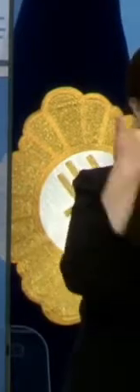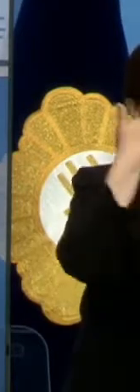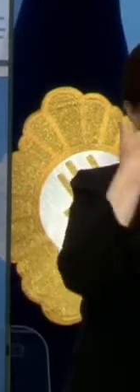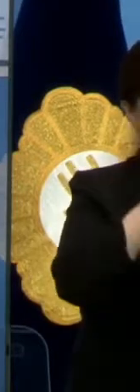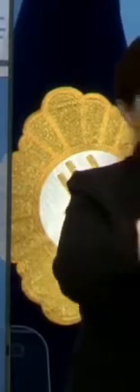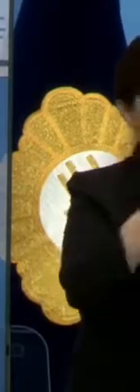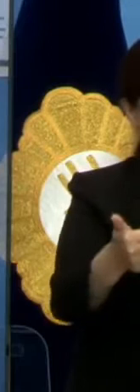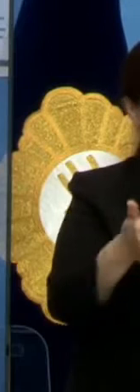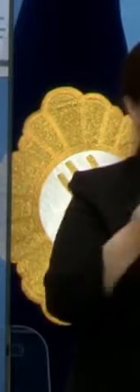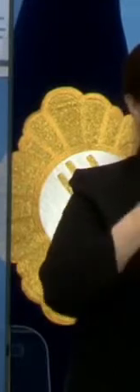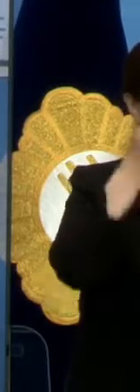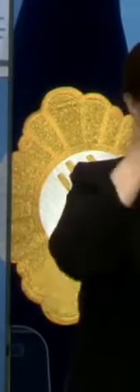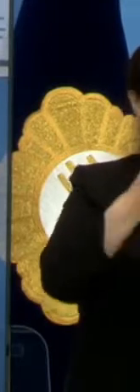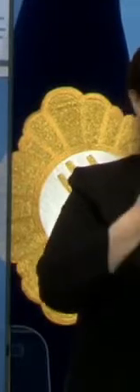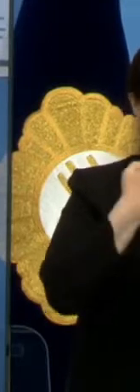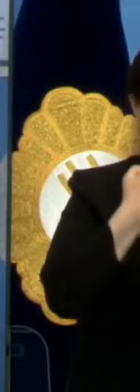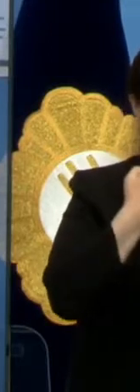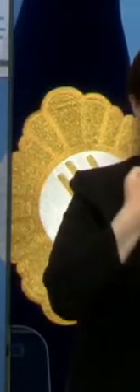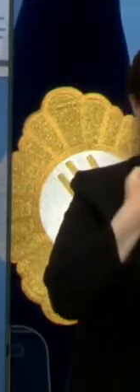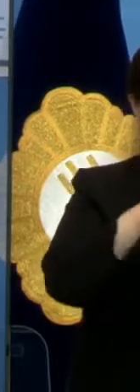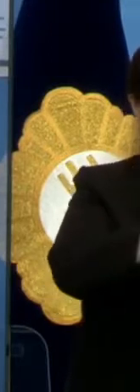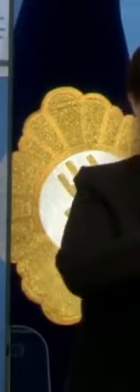죽어도 이상할 게 하나 없는